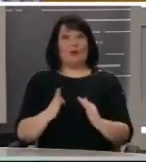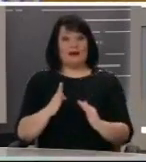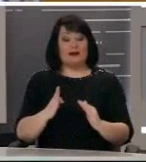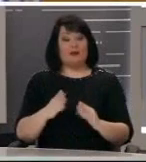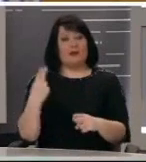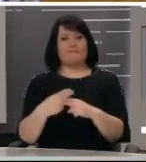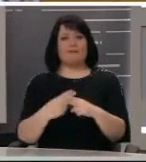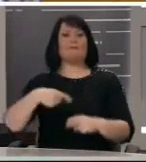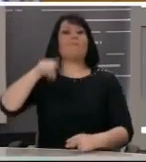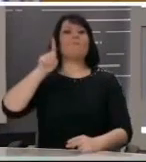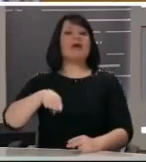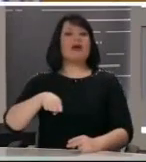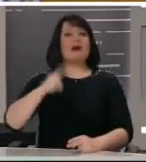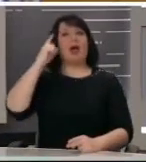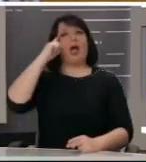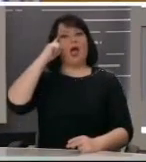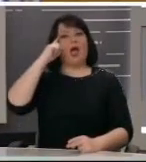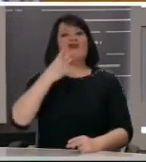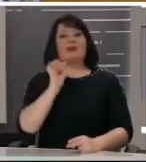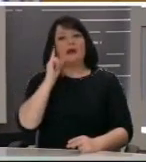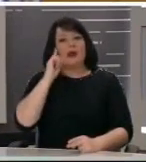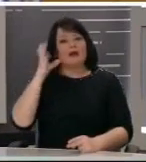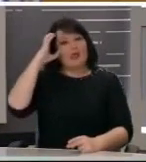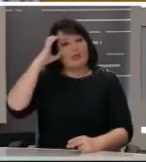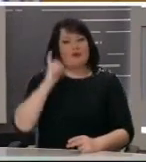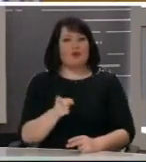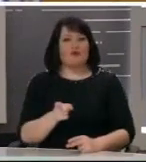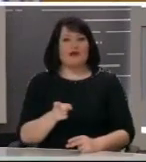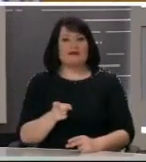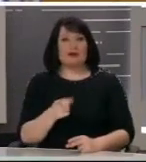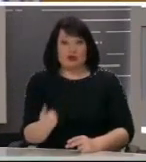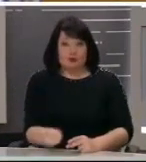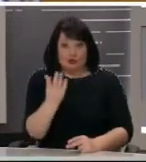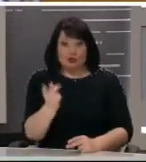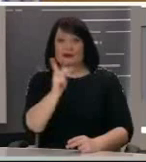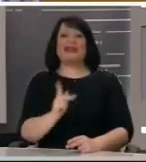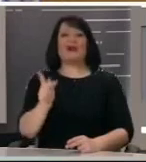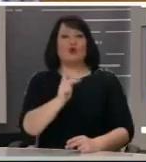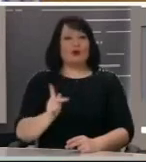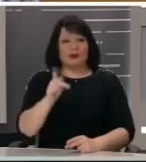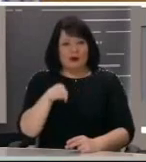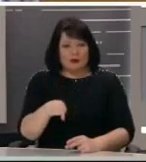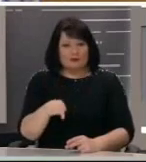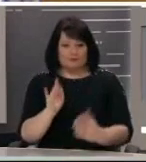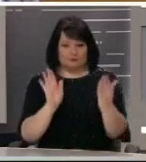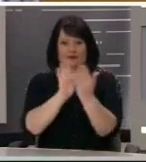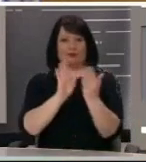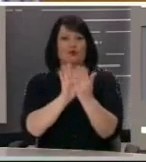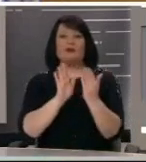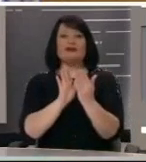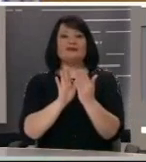θεσπίστηκε για να μας υπενθυμίζει ότι η σύγχρονη κοινωνία καλείται να αντιμετωπίσει